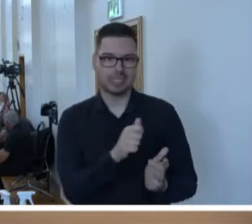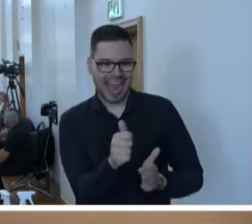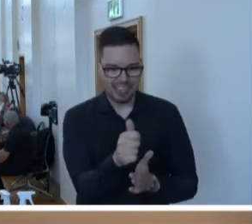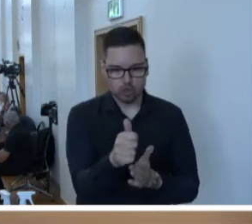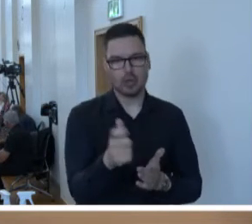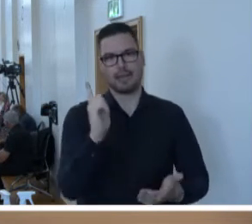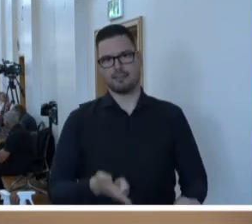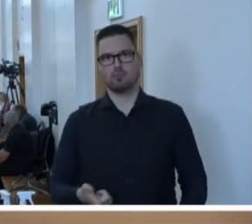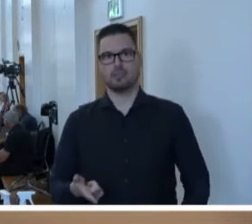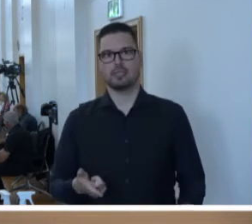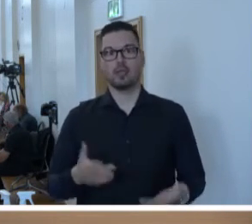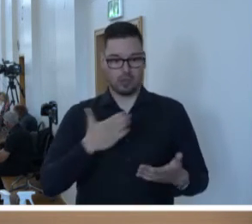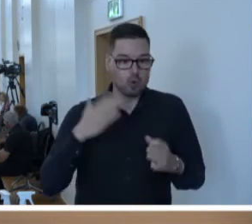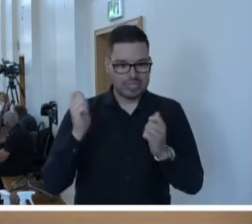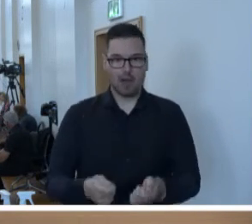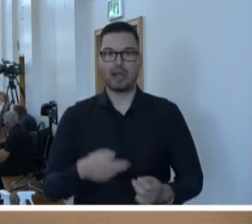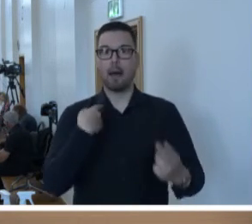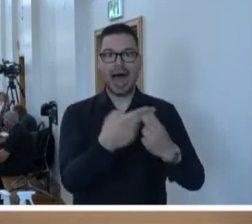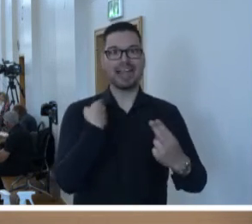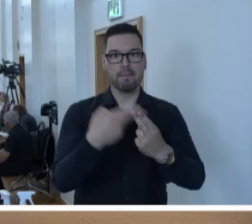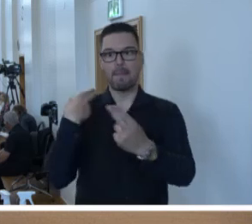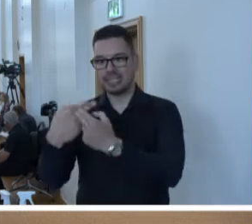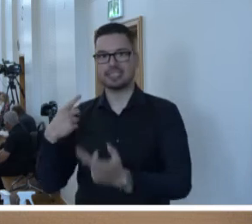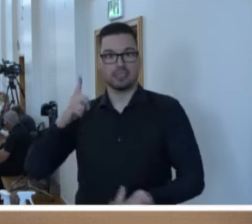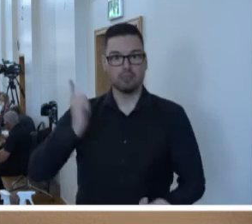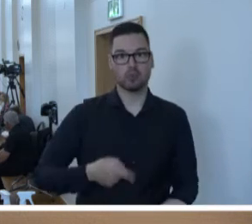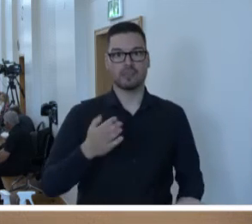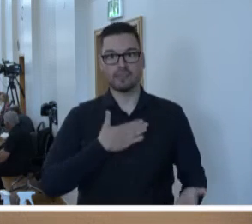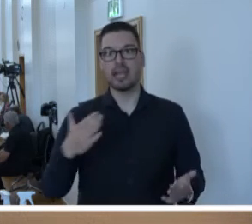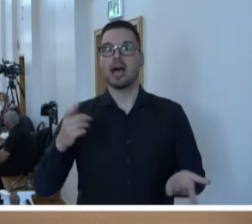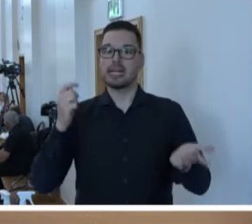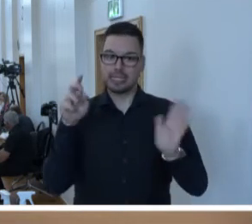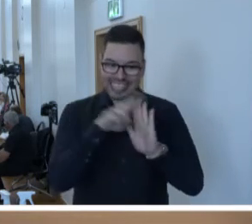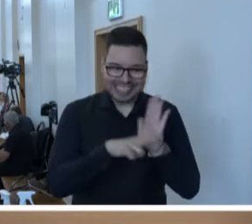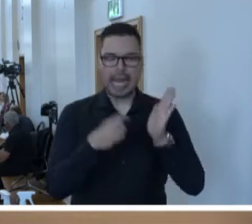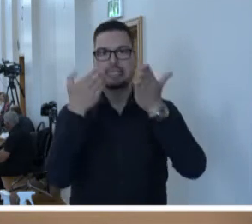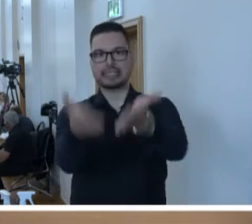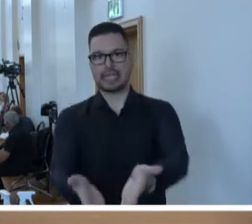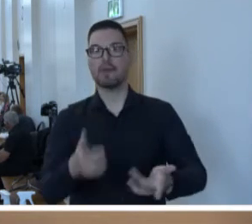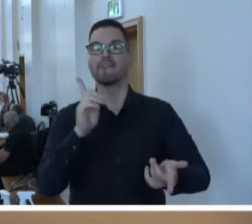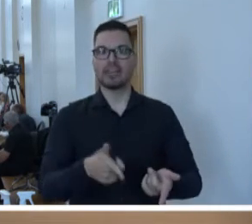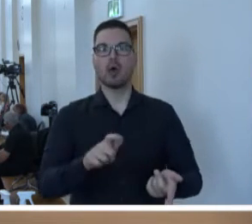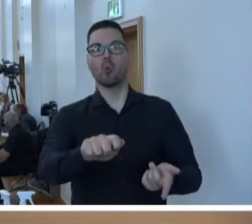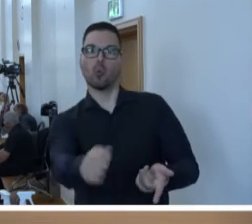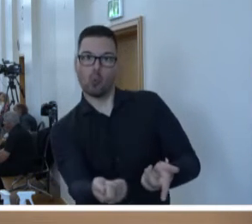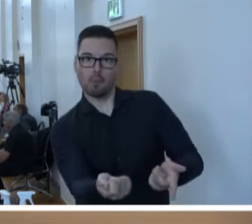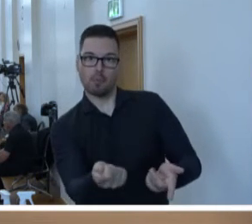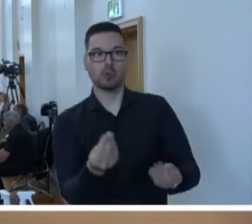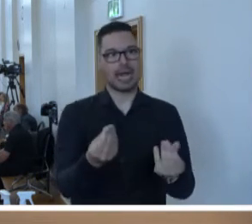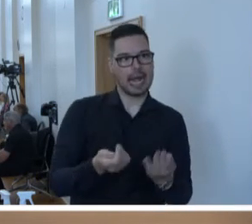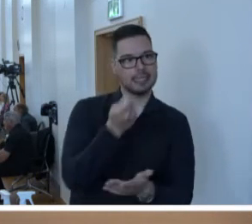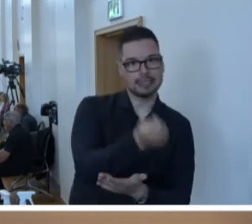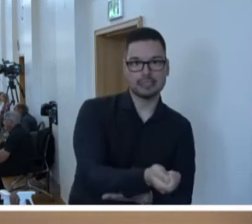müssen. Und das ist auch unsere Aufgabe hier als Parlament. Wir sind hier der Haushaltsgesetzgeber. Und wenn wir merken, es bedarf an einer Stelle noch Geld,